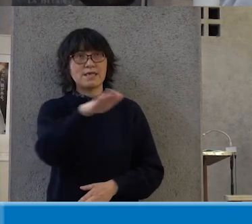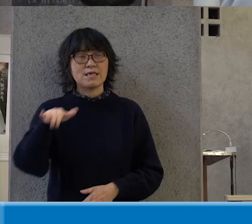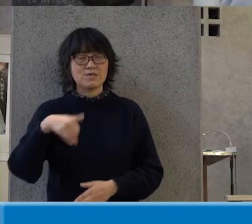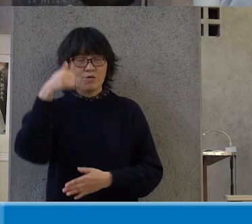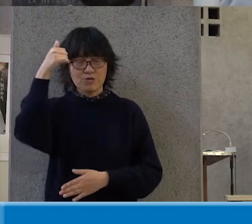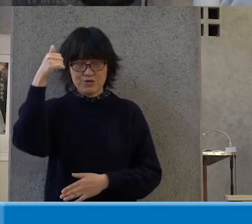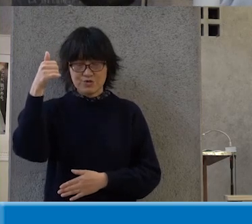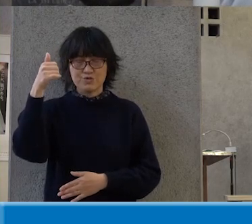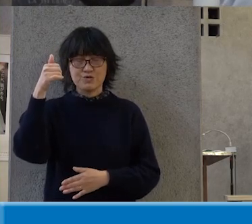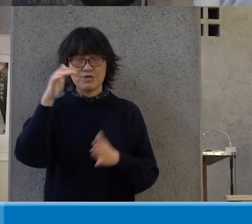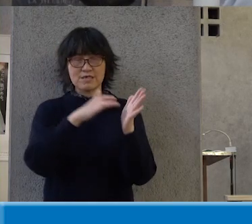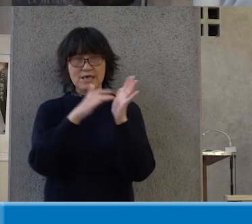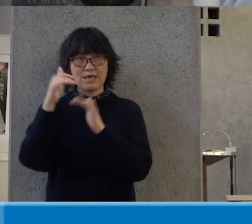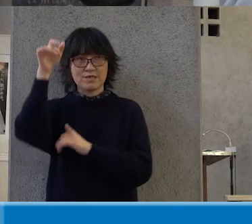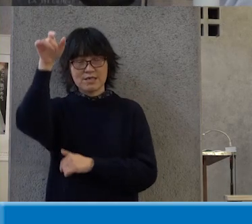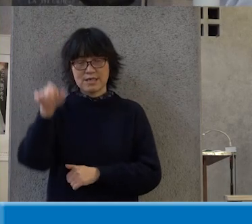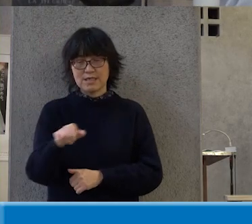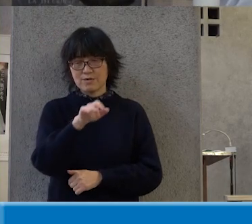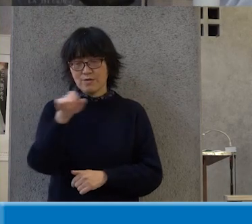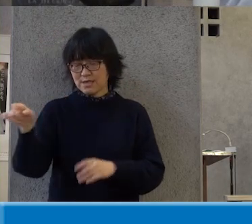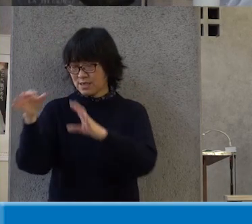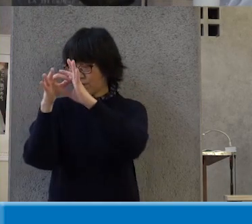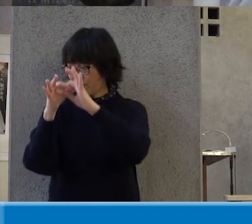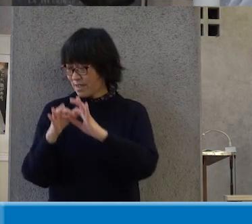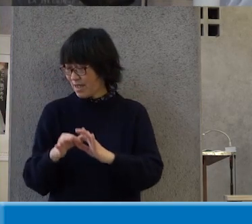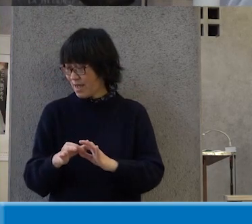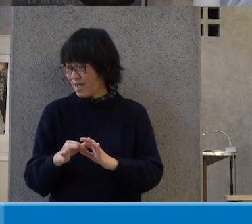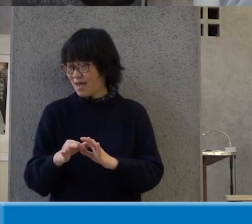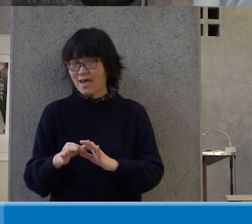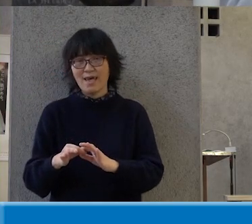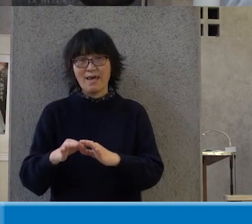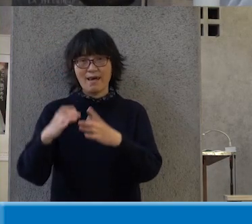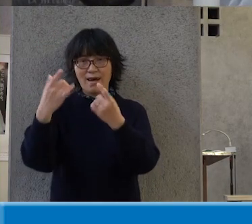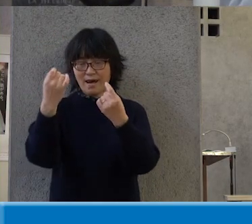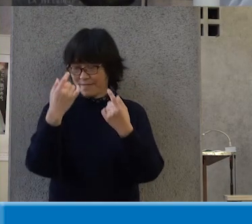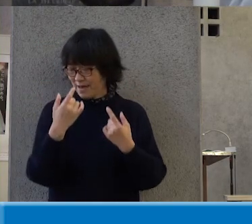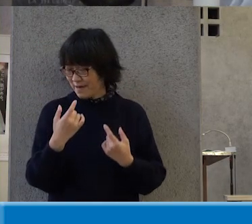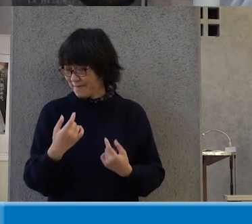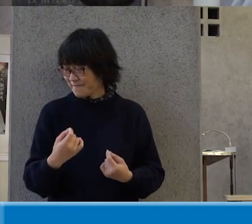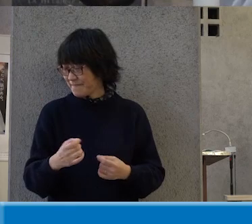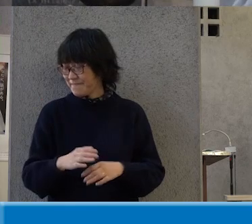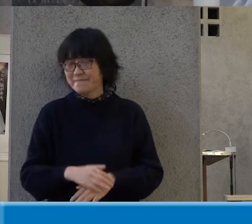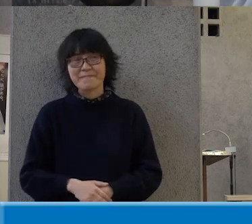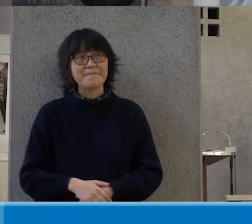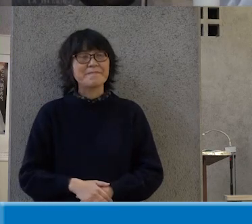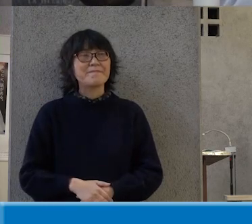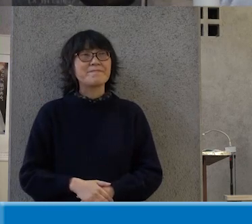たちの主イエス・キリストによって。